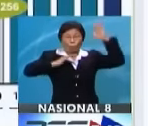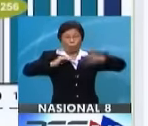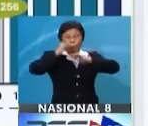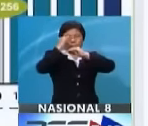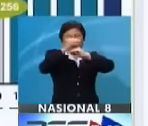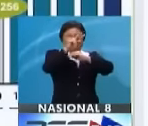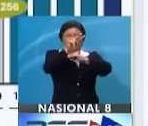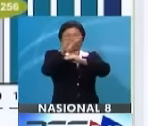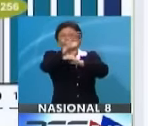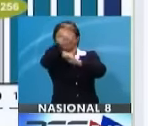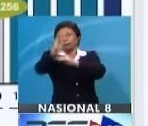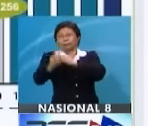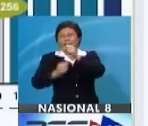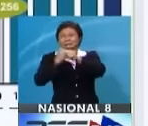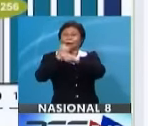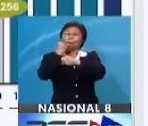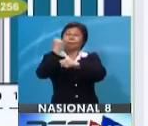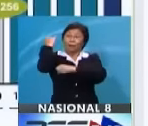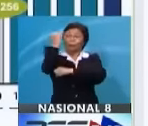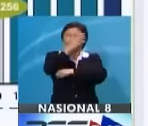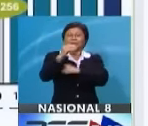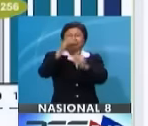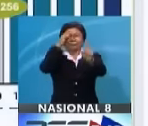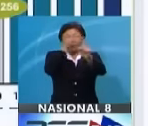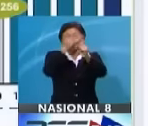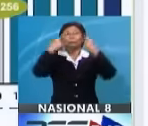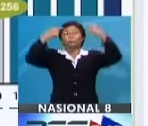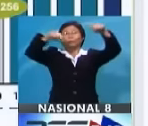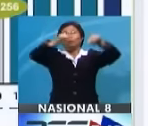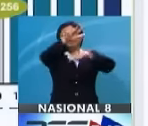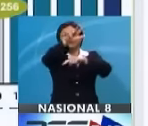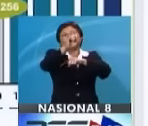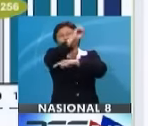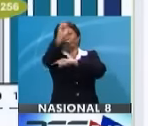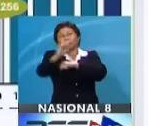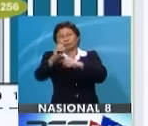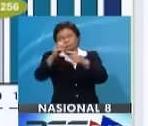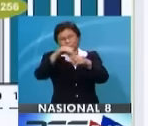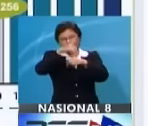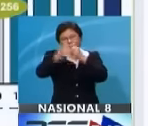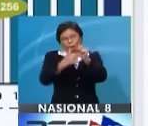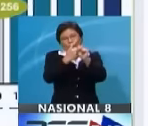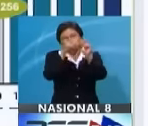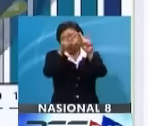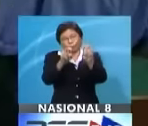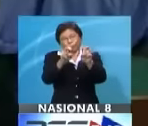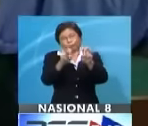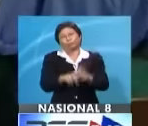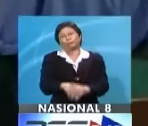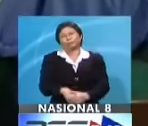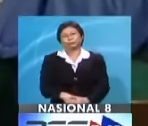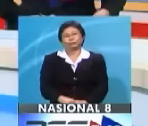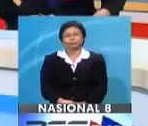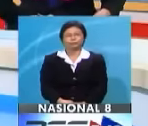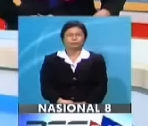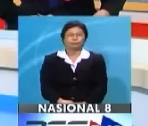paras 24% tahun lalu dan disasar mencapai 30% pada 2020.